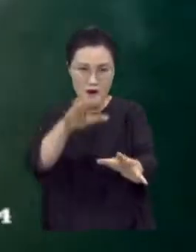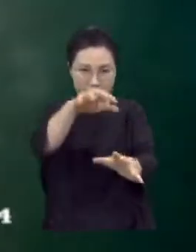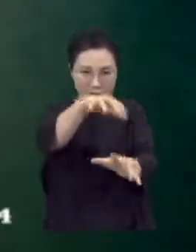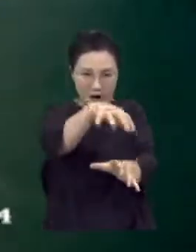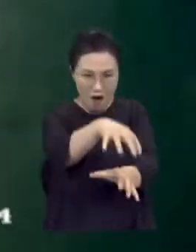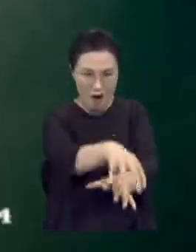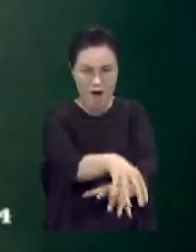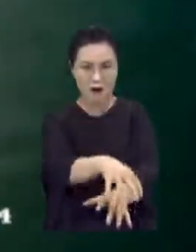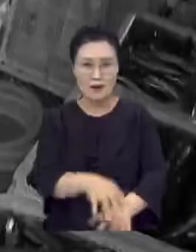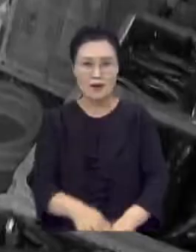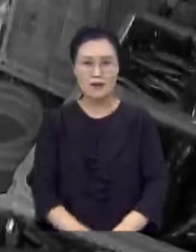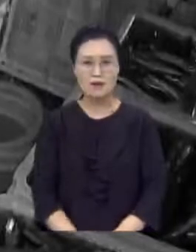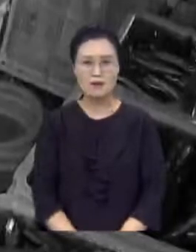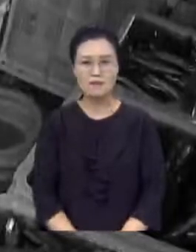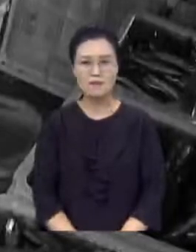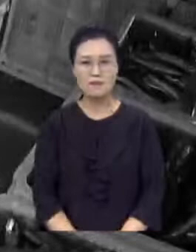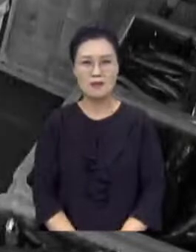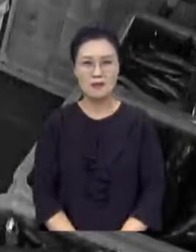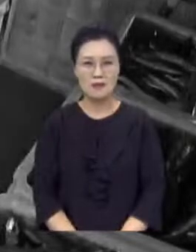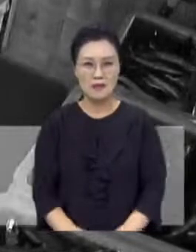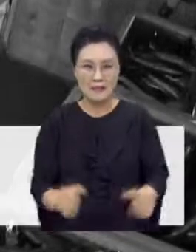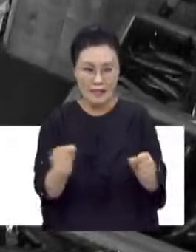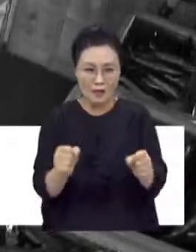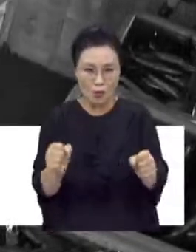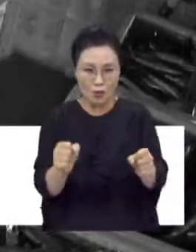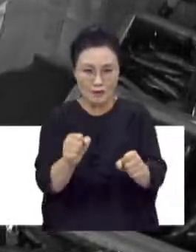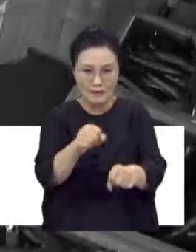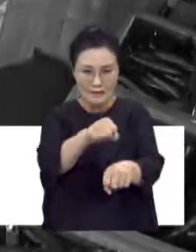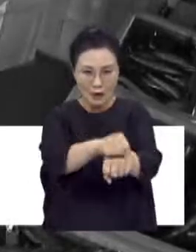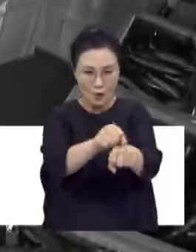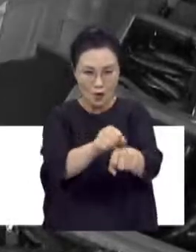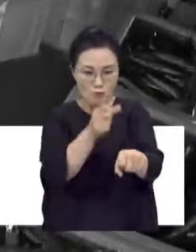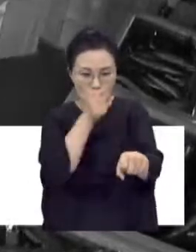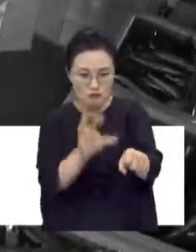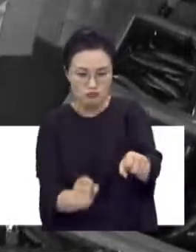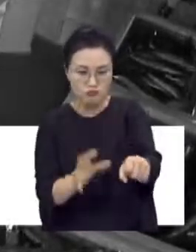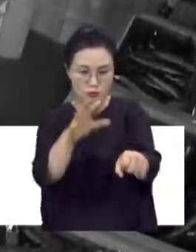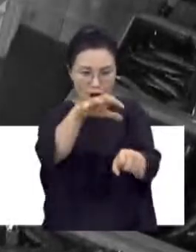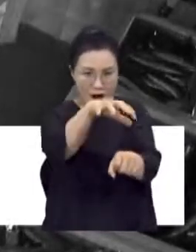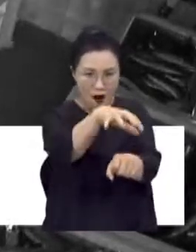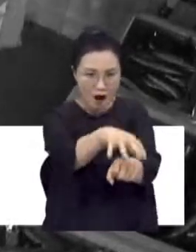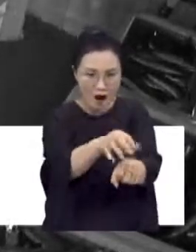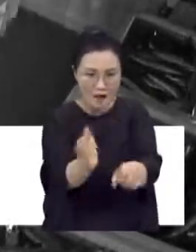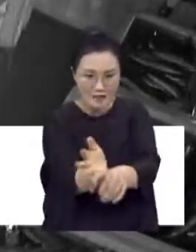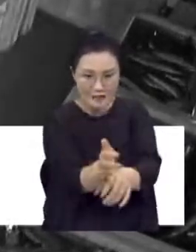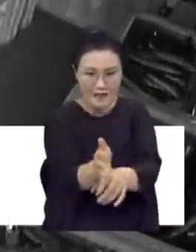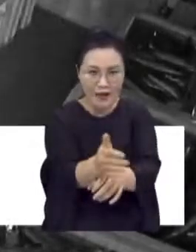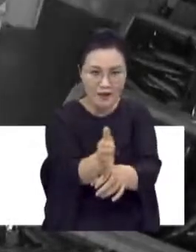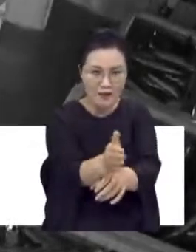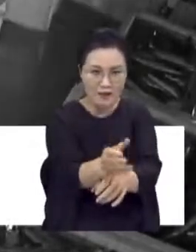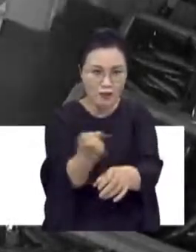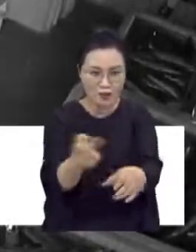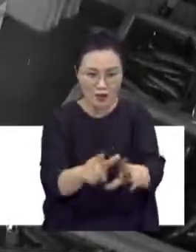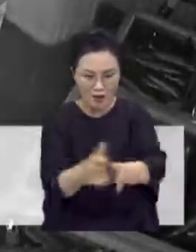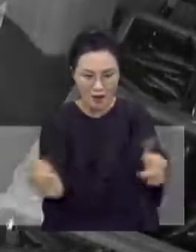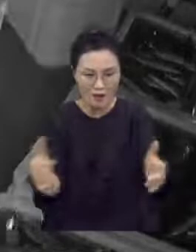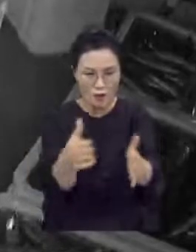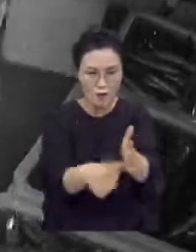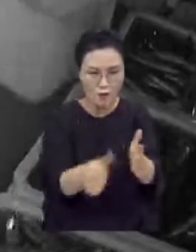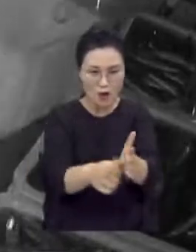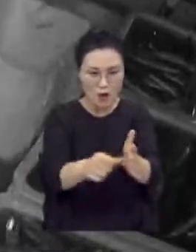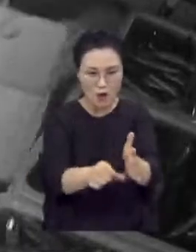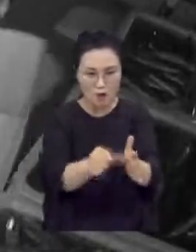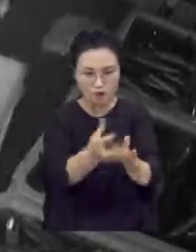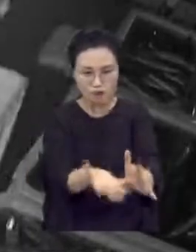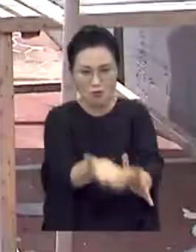물이 가득 찼습니다 냉동창고 에도 물이 차오르면서 보관중이던 생산은 물론이고 각종 집기 루가 물에